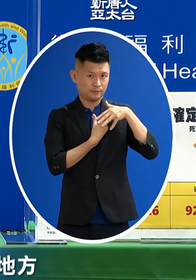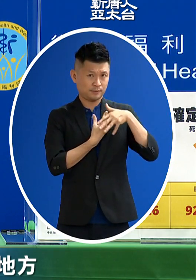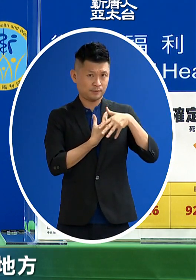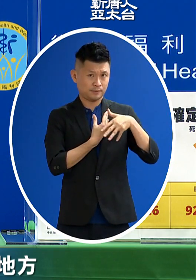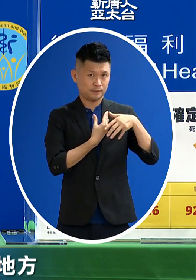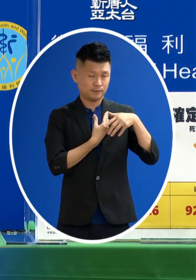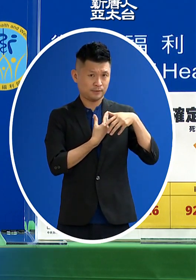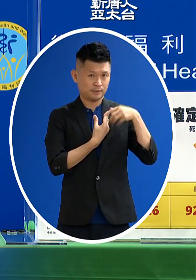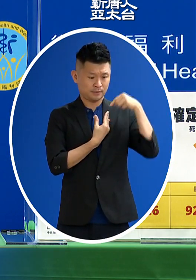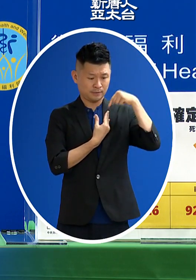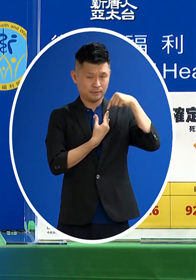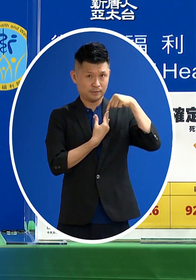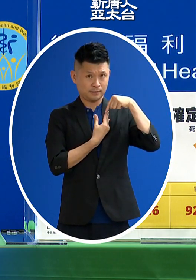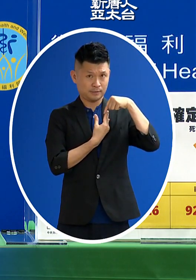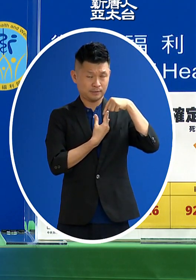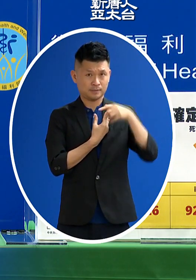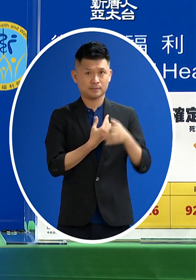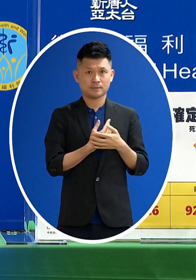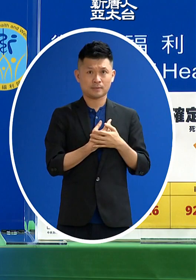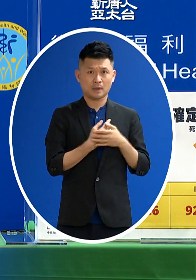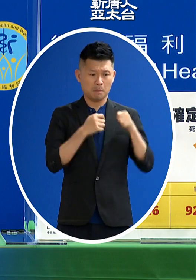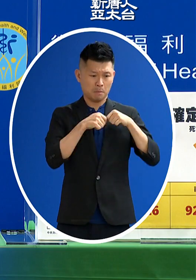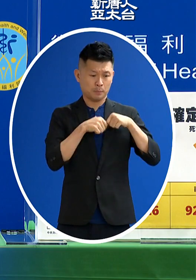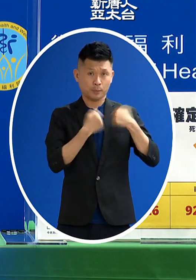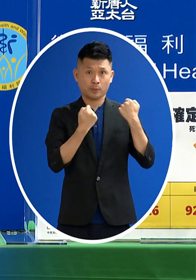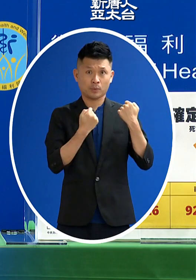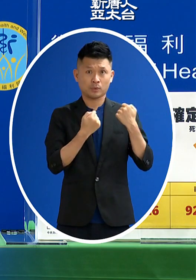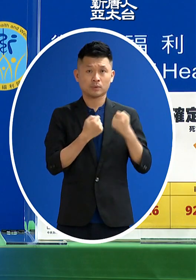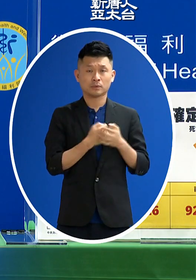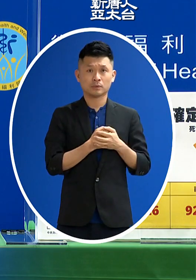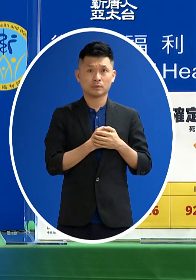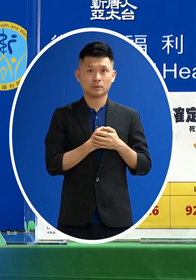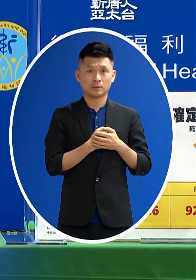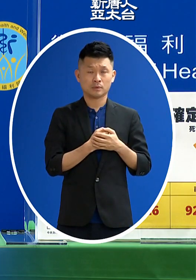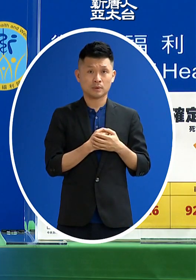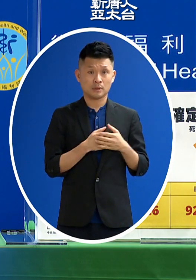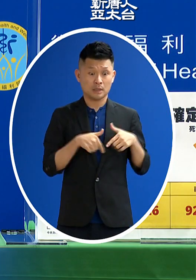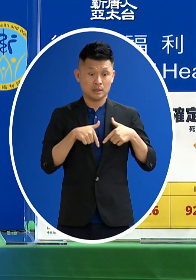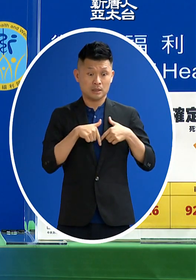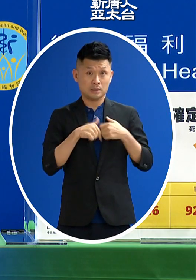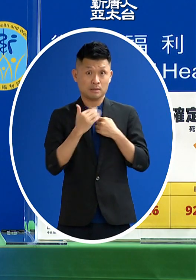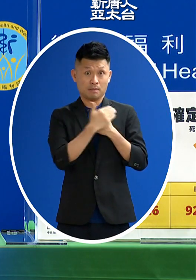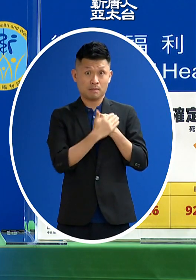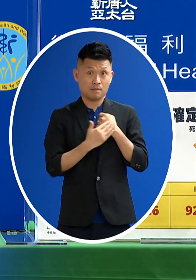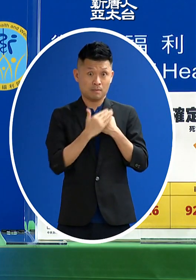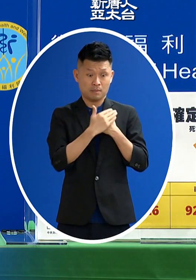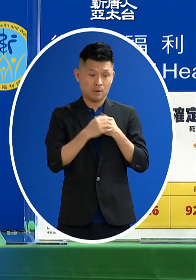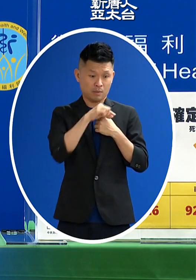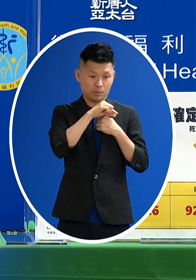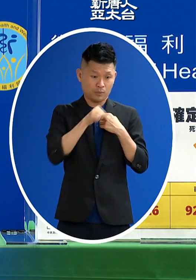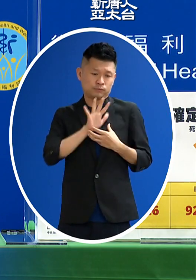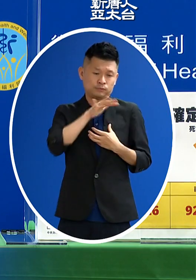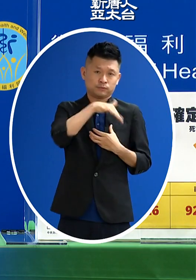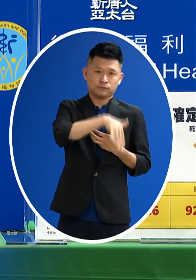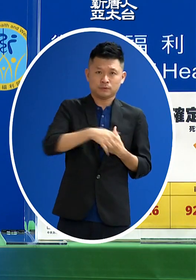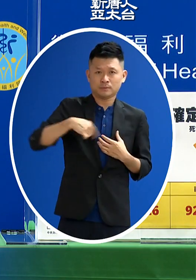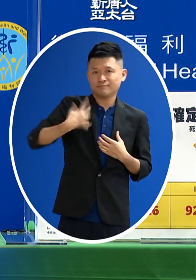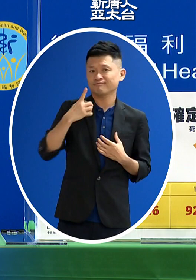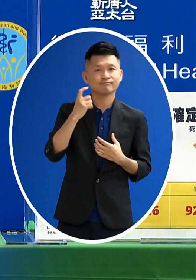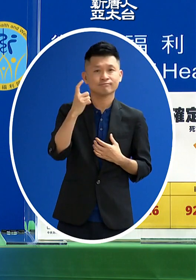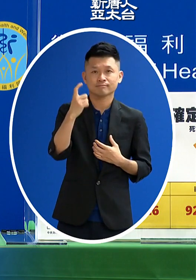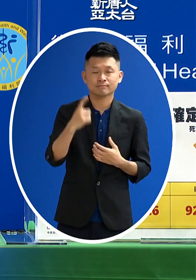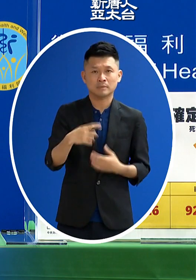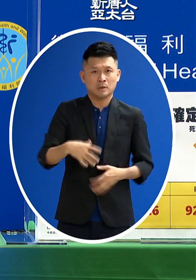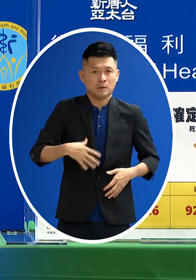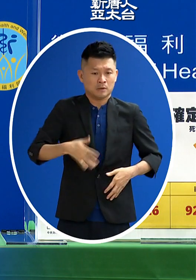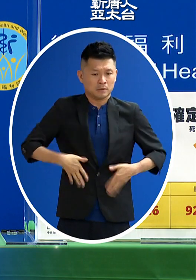相接的地方，那以致破裂到这个心包膜里面，造成心包膜里面大量积血，非常